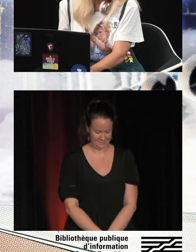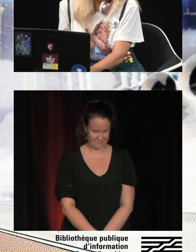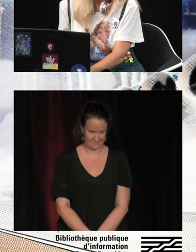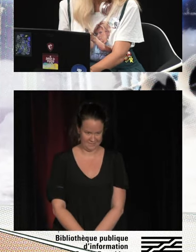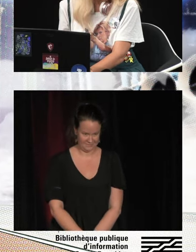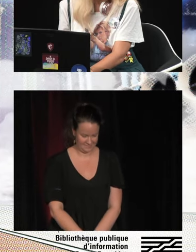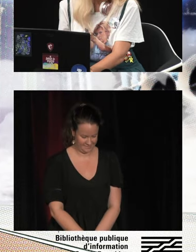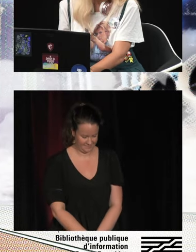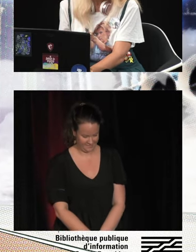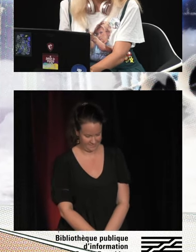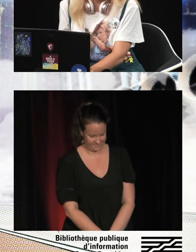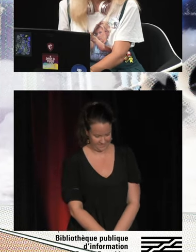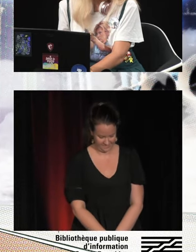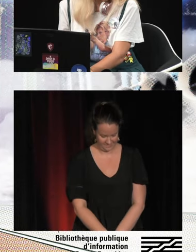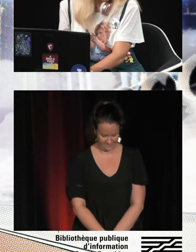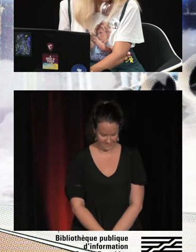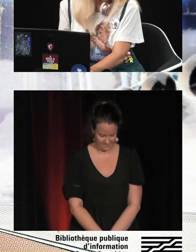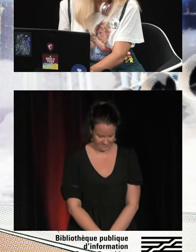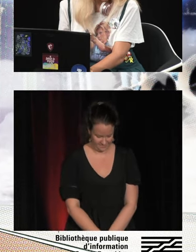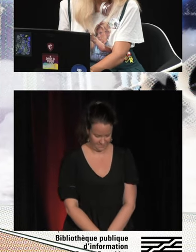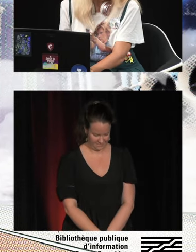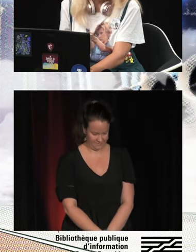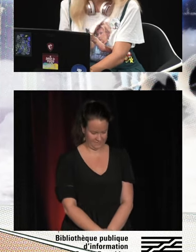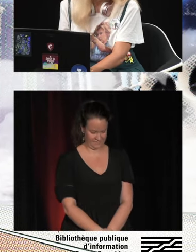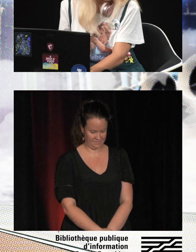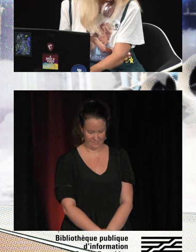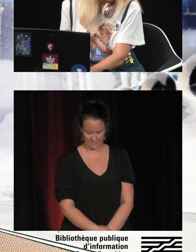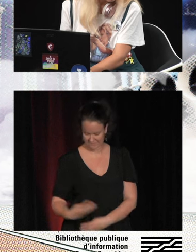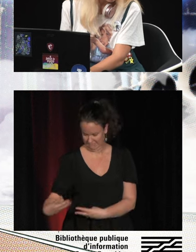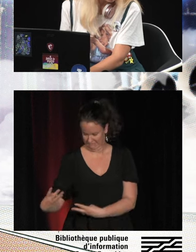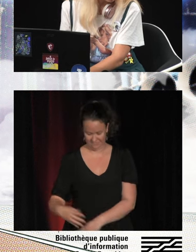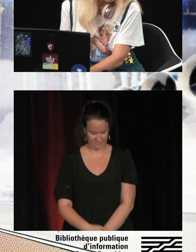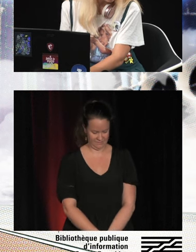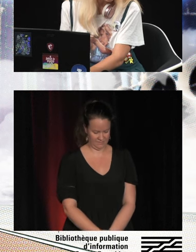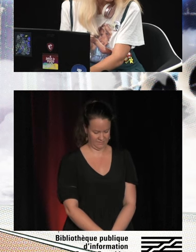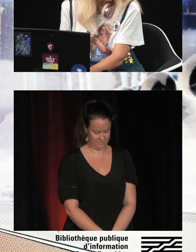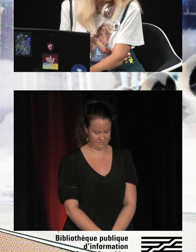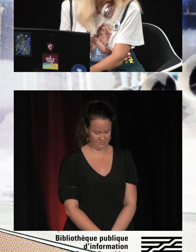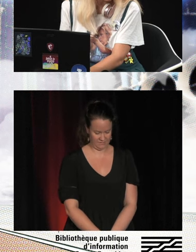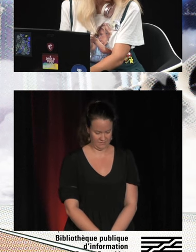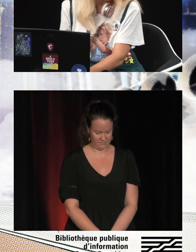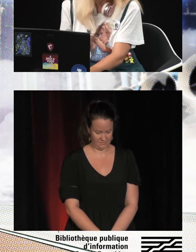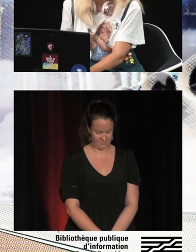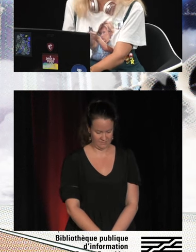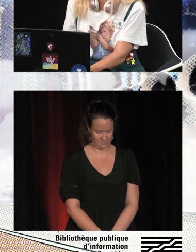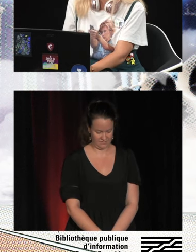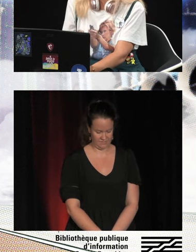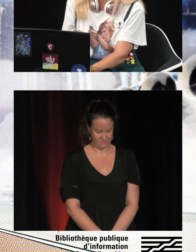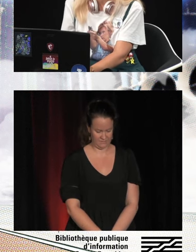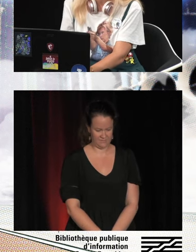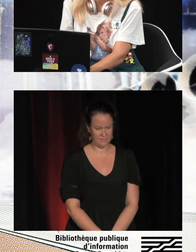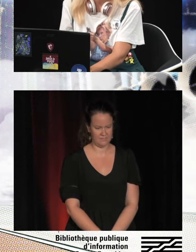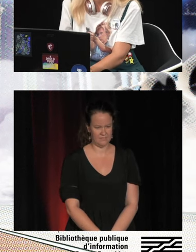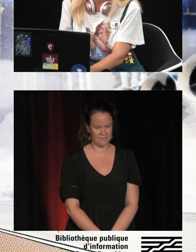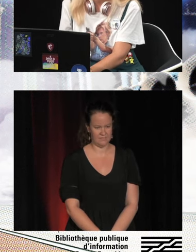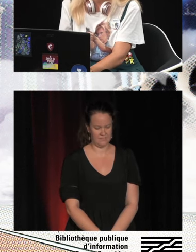Alors, je sais pas quel est... J'essaie de regarder un peu le chat, vu que là, je suis en train de courir tout droit. Est-ce qu'on reset les morts ? Ah, bonne question.